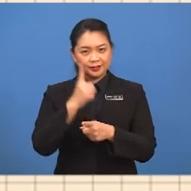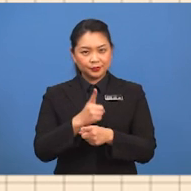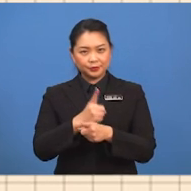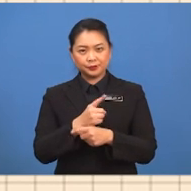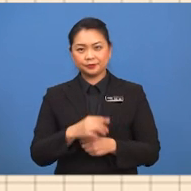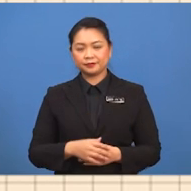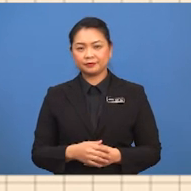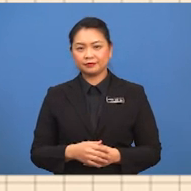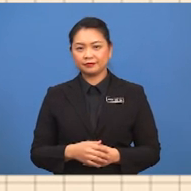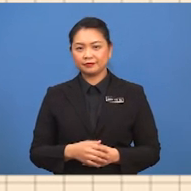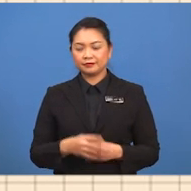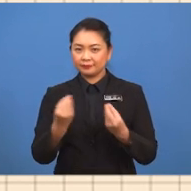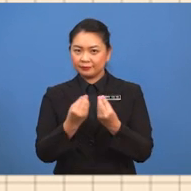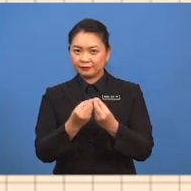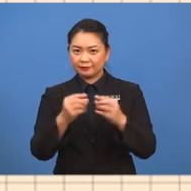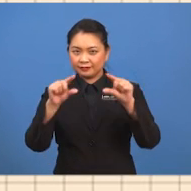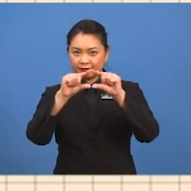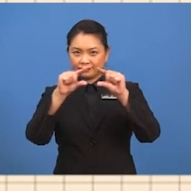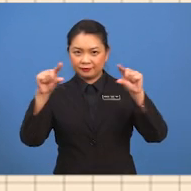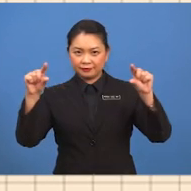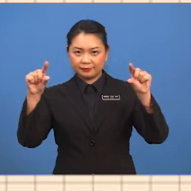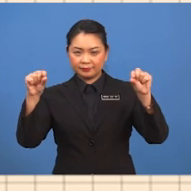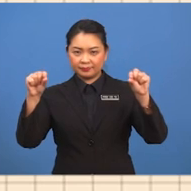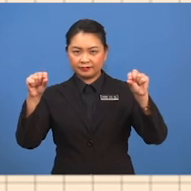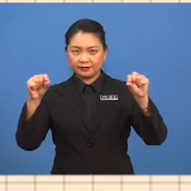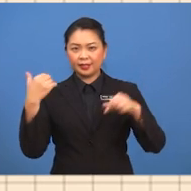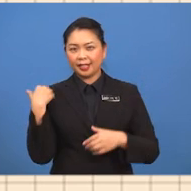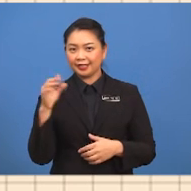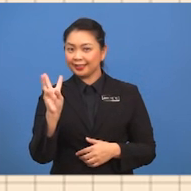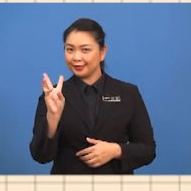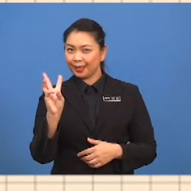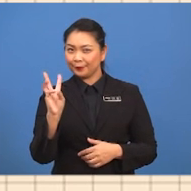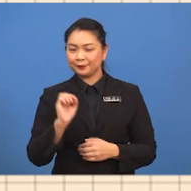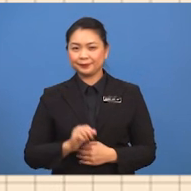Betul. Bilangan data bagi soalan ini ialah 6.